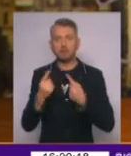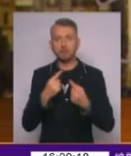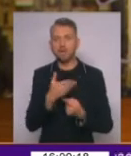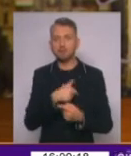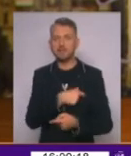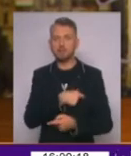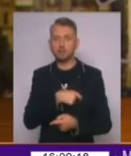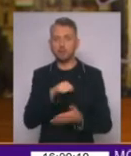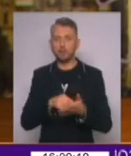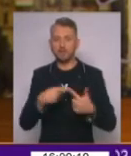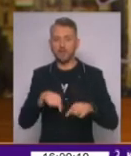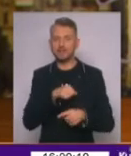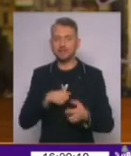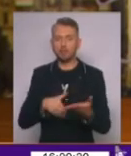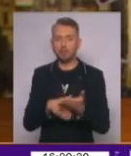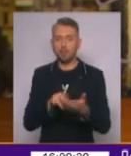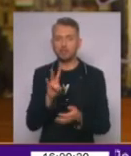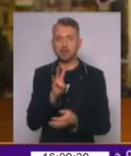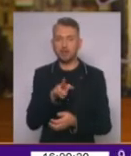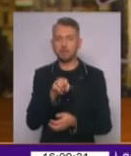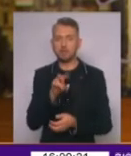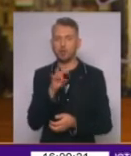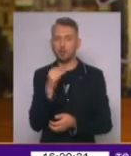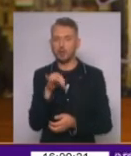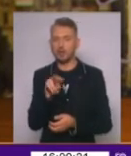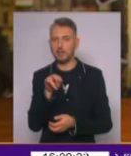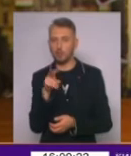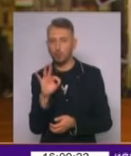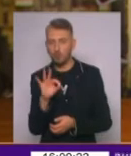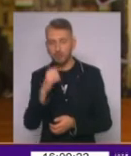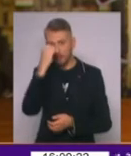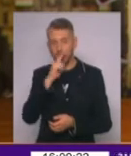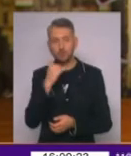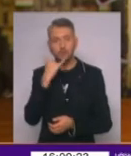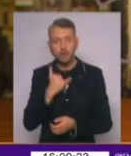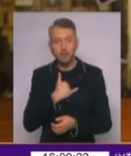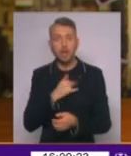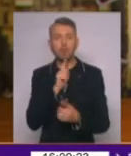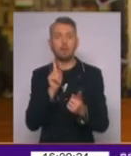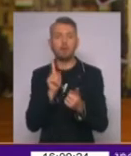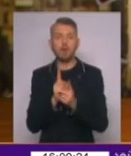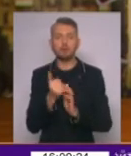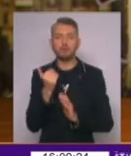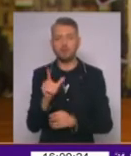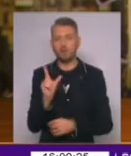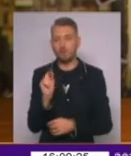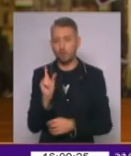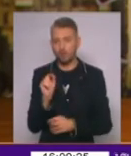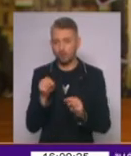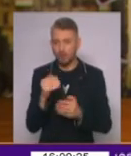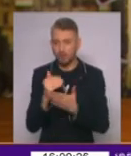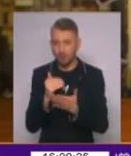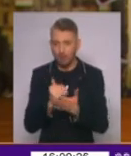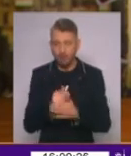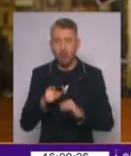з депутатом від фракції «Самопоміч» пані Наталією Манойленко. Дякую за те, що долучалися у прямому ефірі. Ми побачимося з вами вже у понеділок,